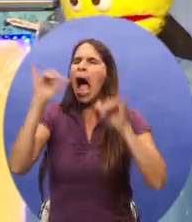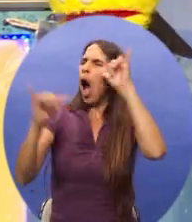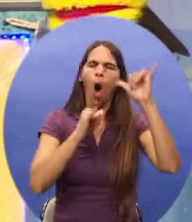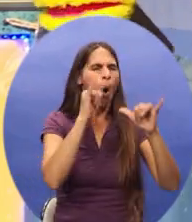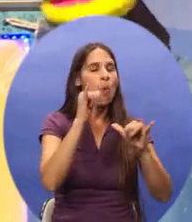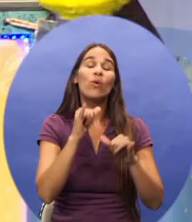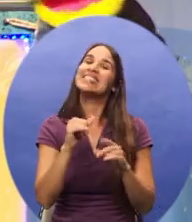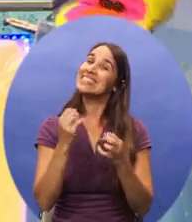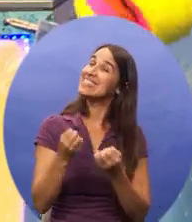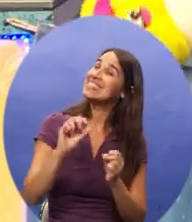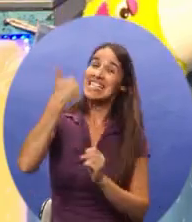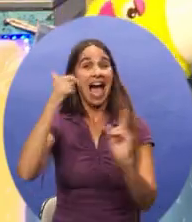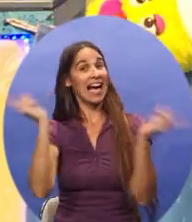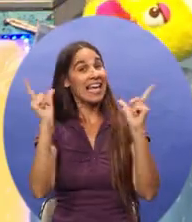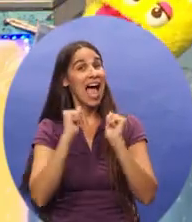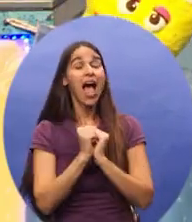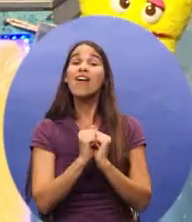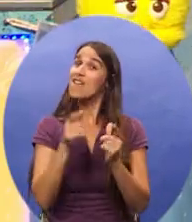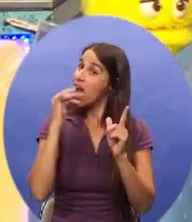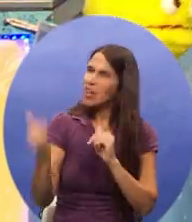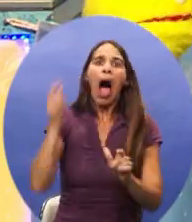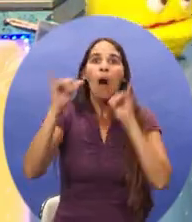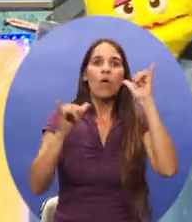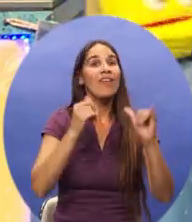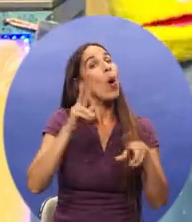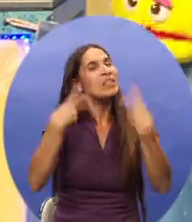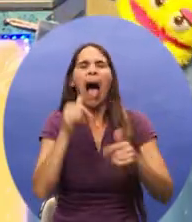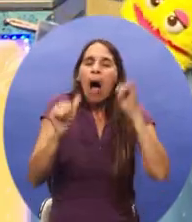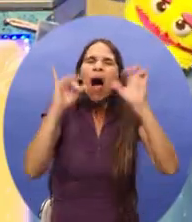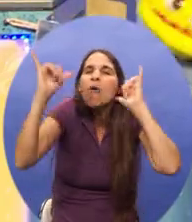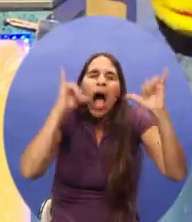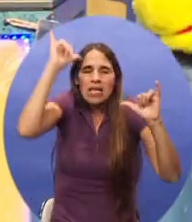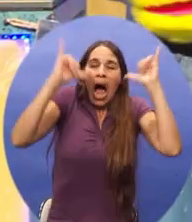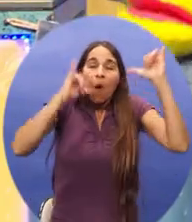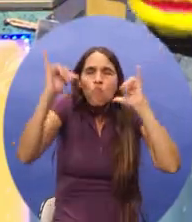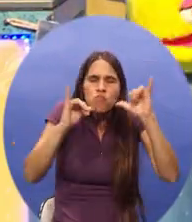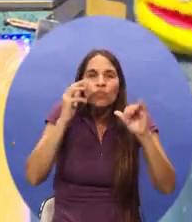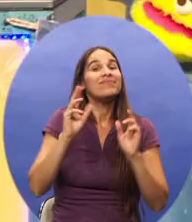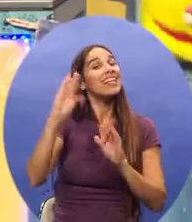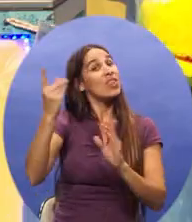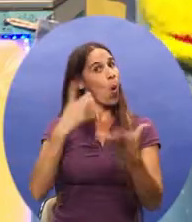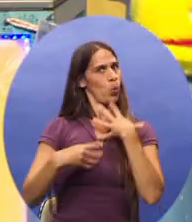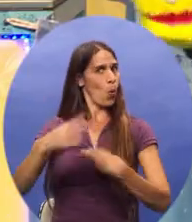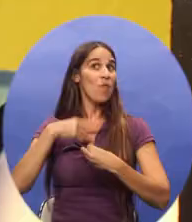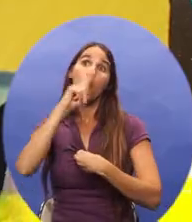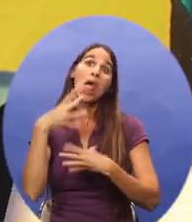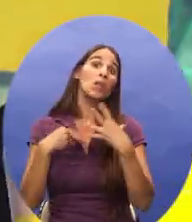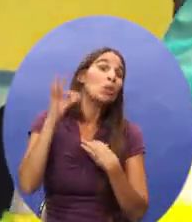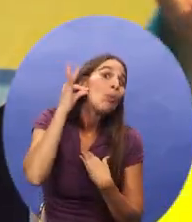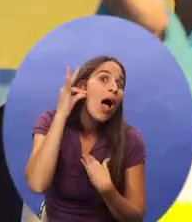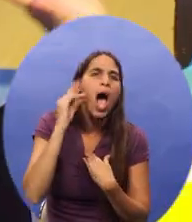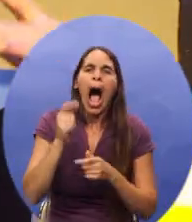מילה וואי! הוא שיח הגיגה ומשל חוזרין ל... וואי! אוי! אוי! אוי! הוא